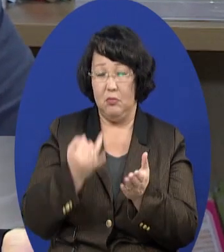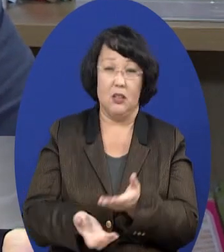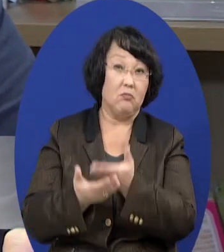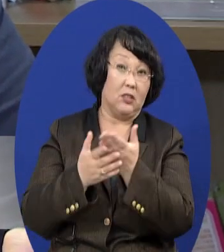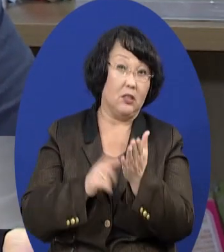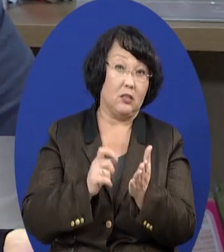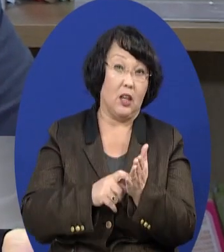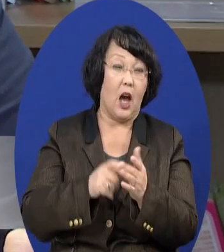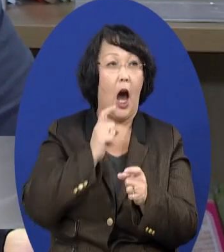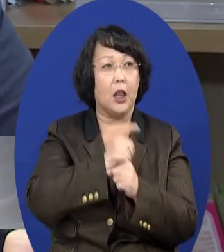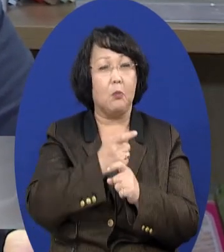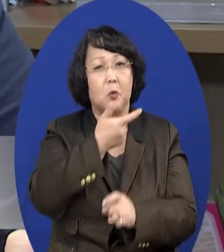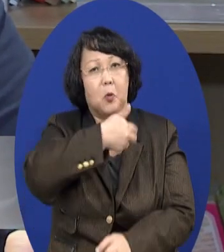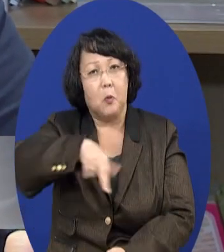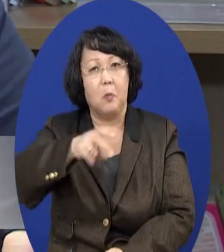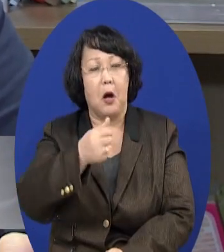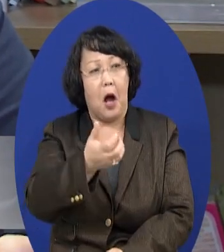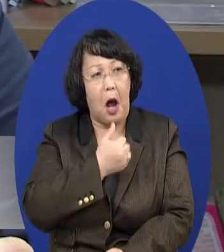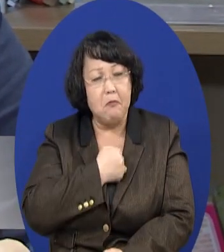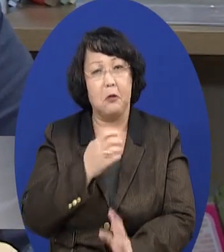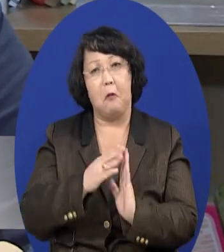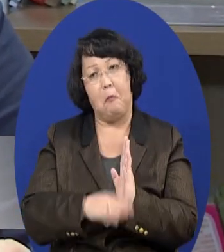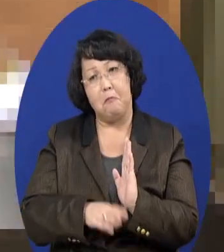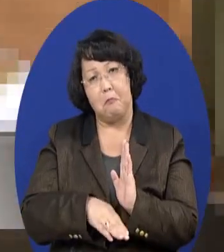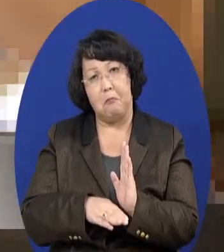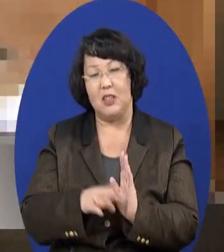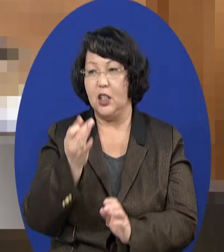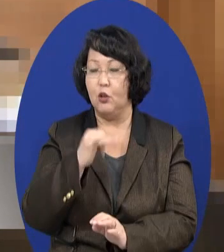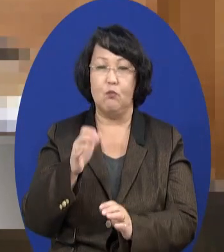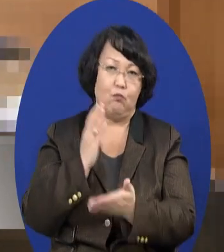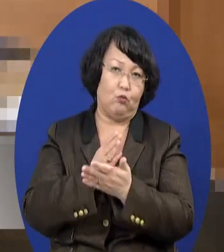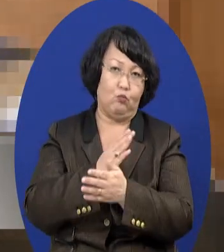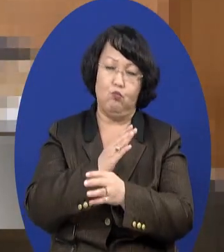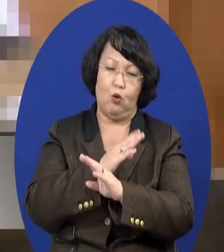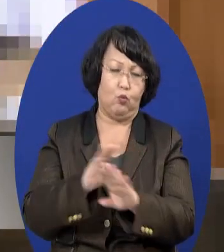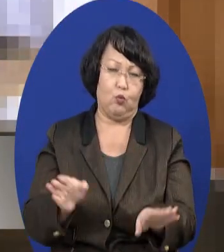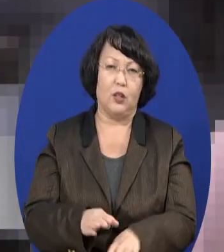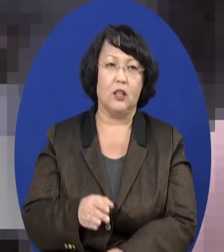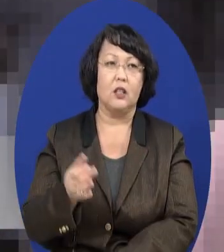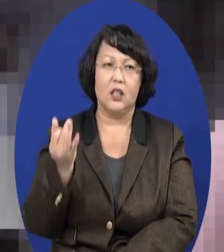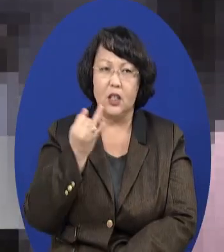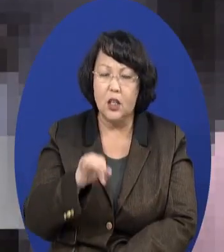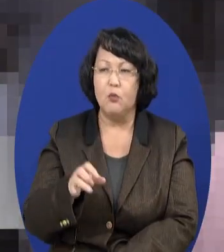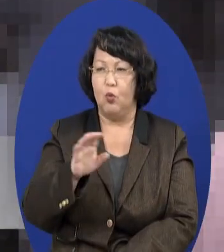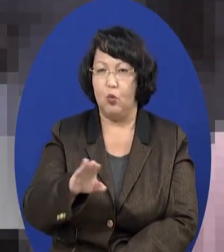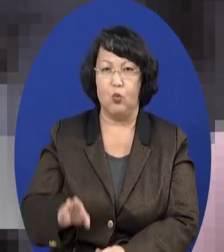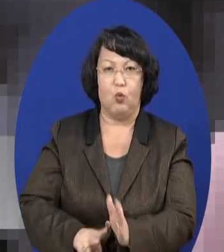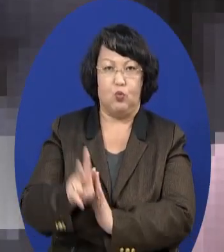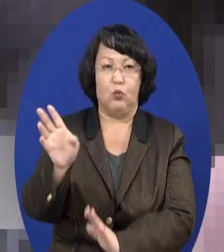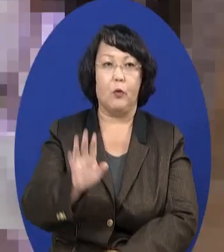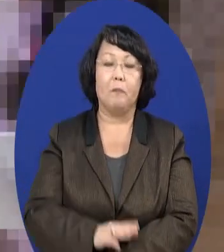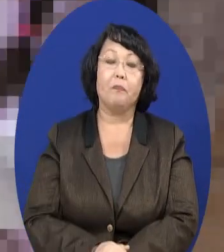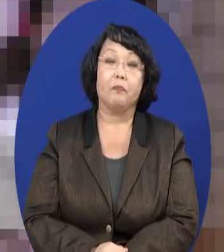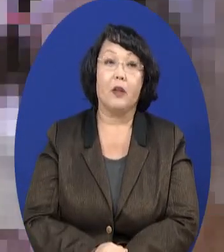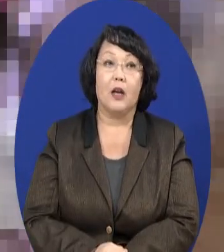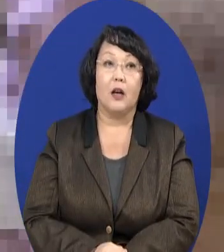халамжаас сар тулах нэг группид мөнгө авчдаг тийм хүн болгомооргүй байна. Ахлах ангийн сургалтаар оюуны хөндөвтөр бэрхшээлтэй хүүхдүүдэд